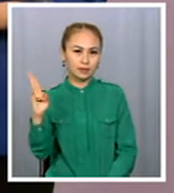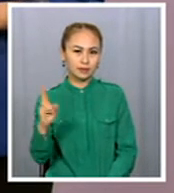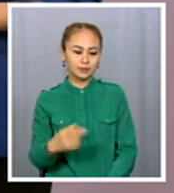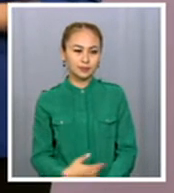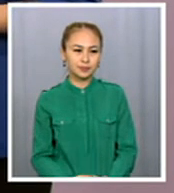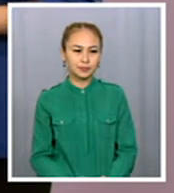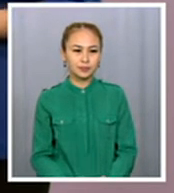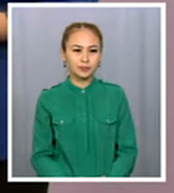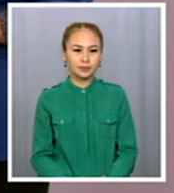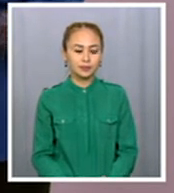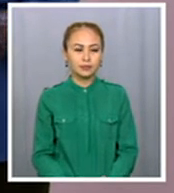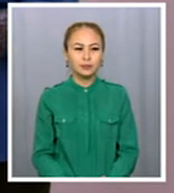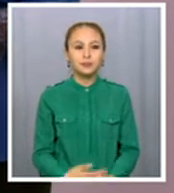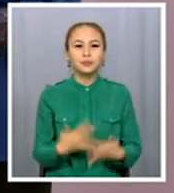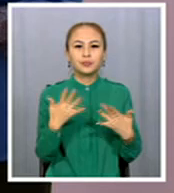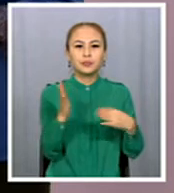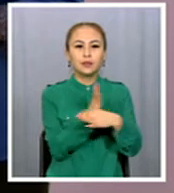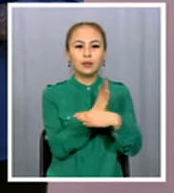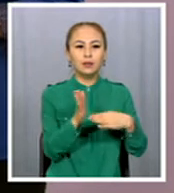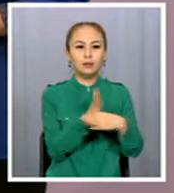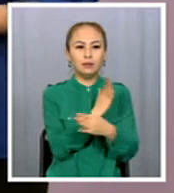О-рам-жа-пы-рақ. Неше буын бар?